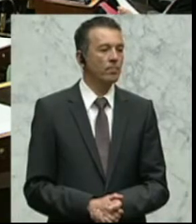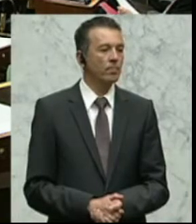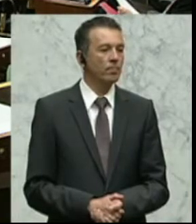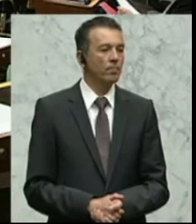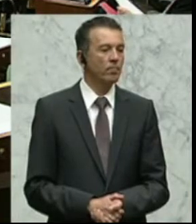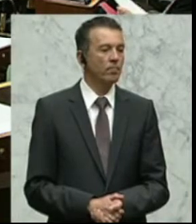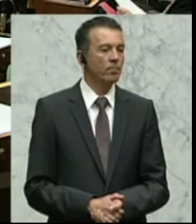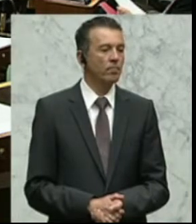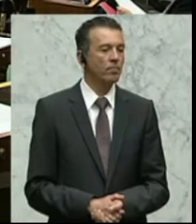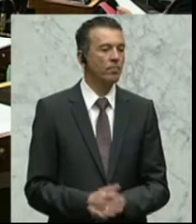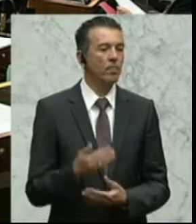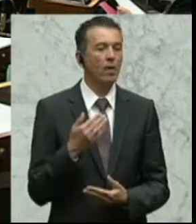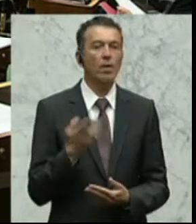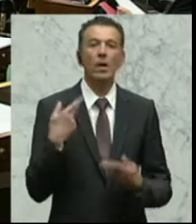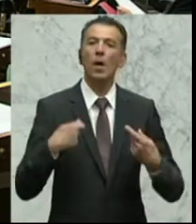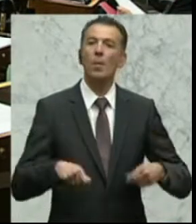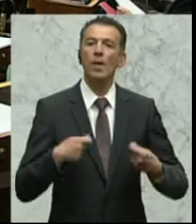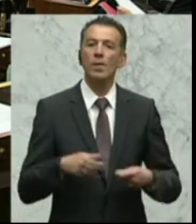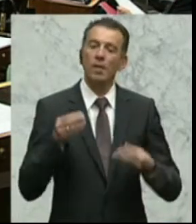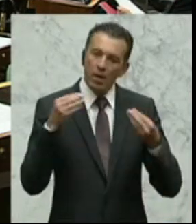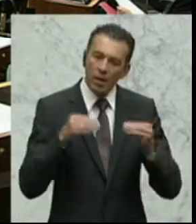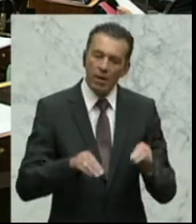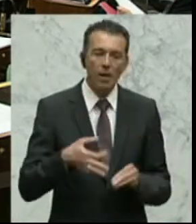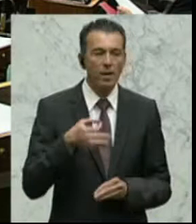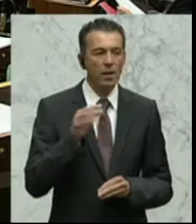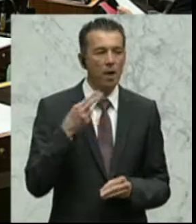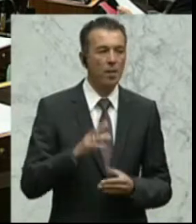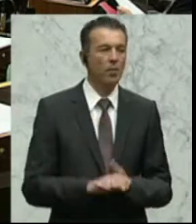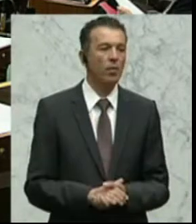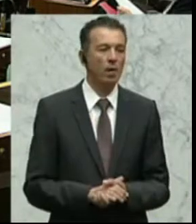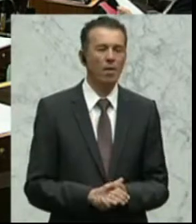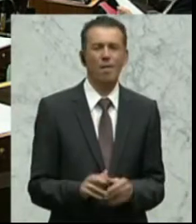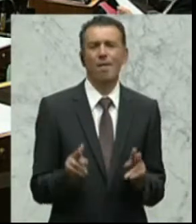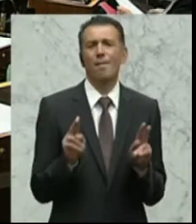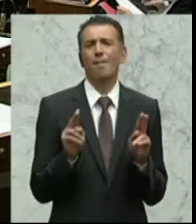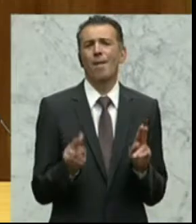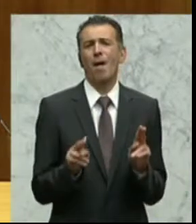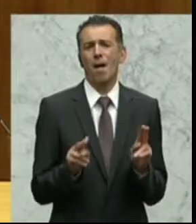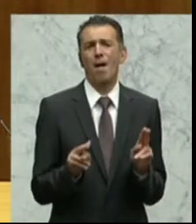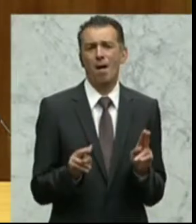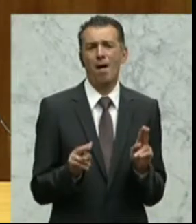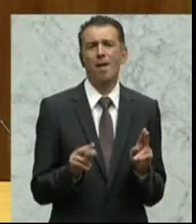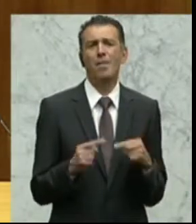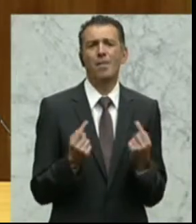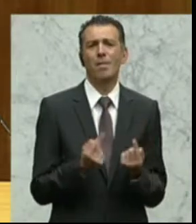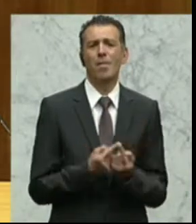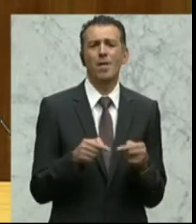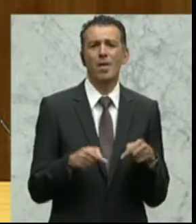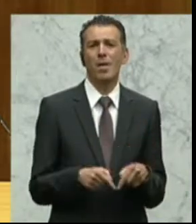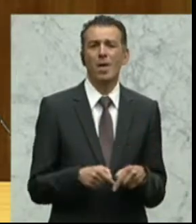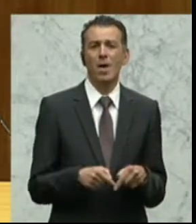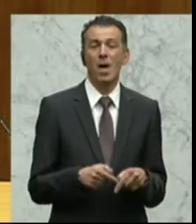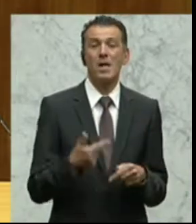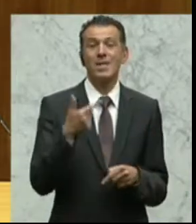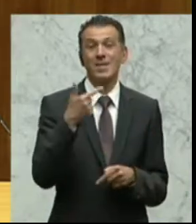Danke, Herr Präsident, meine sehr geehrten Damen und Herren. In Wahrheit führen wir hier zwei Diskussionen, die hier